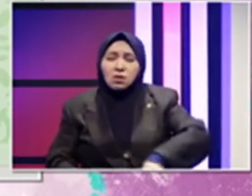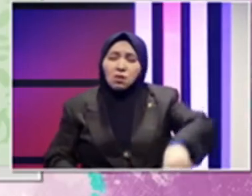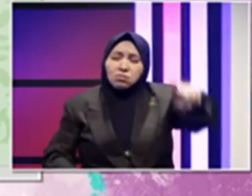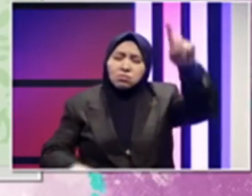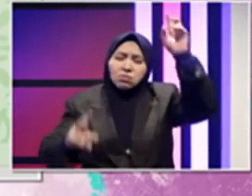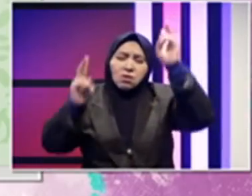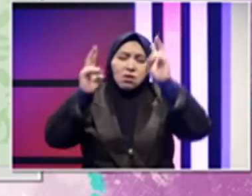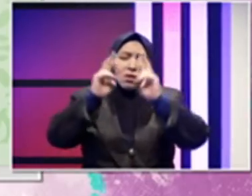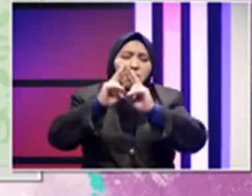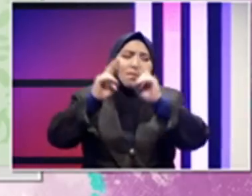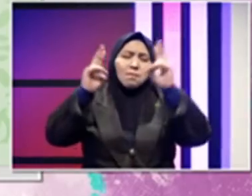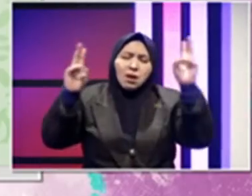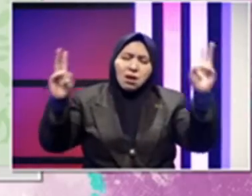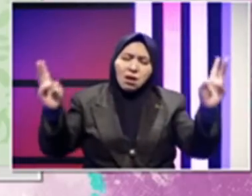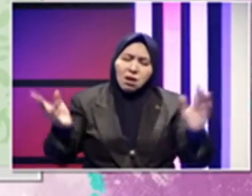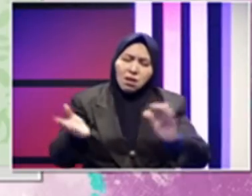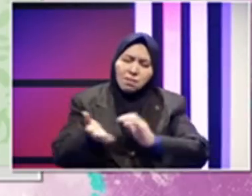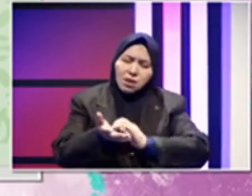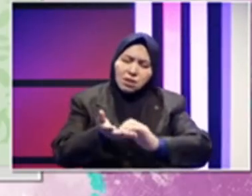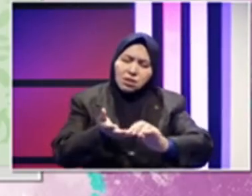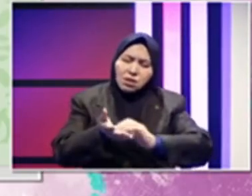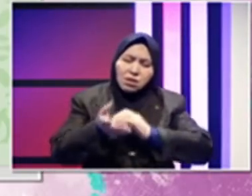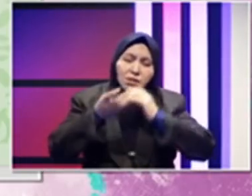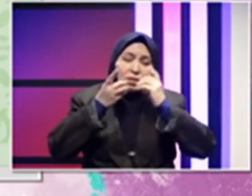إنه غفور